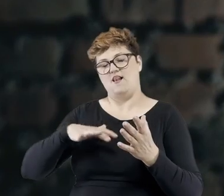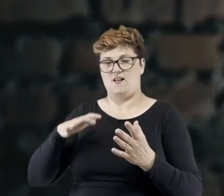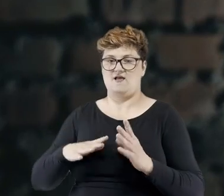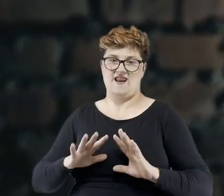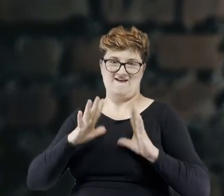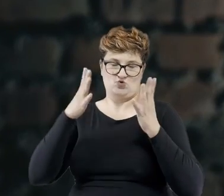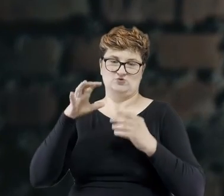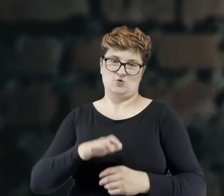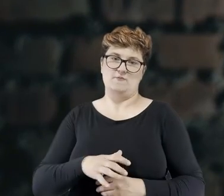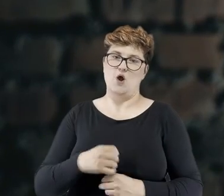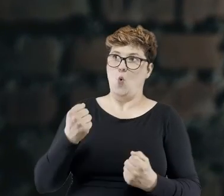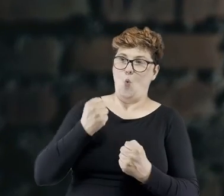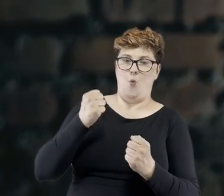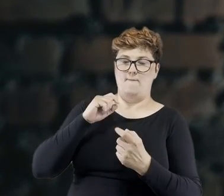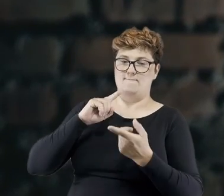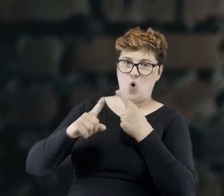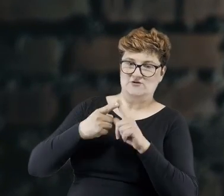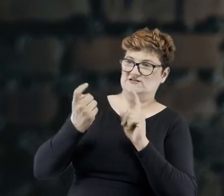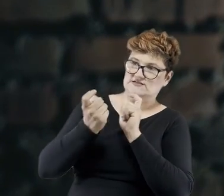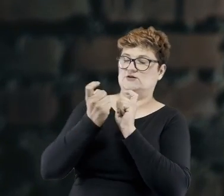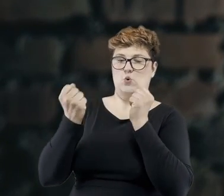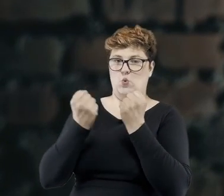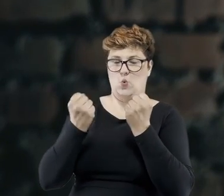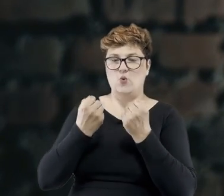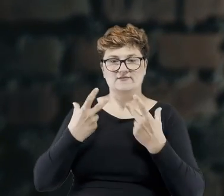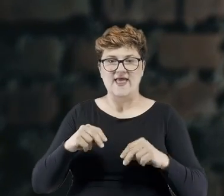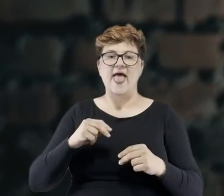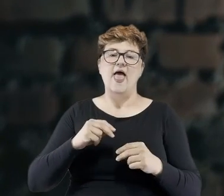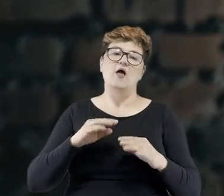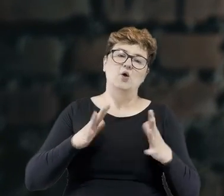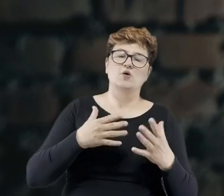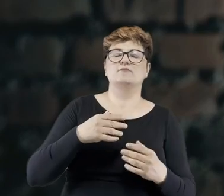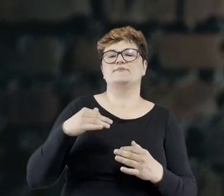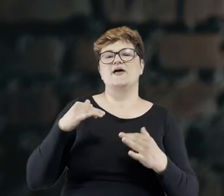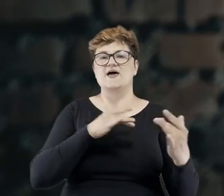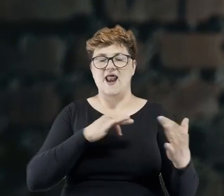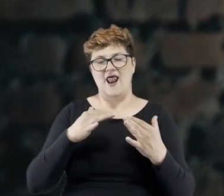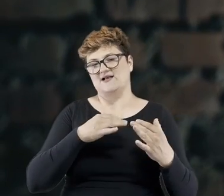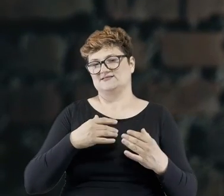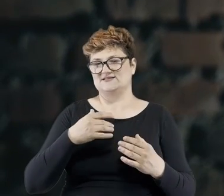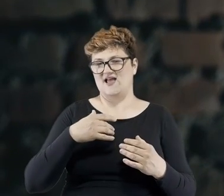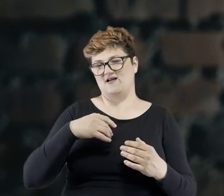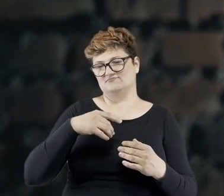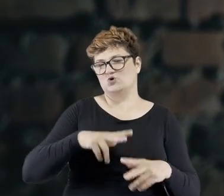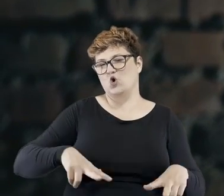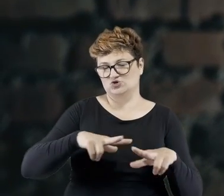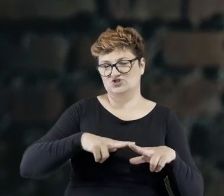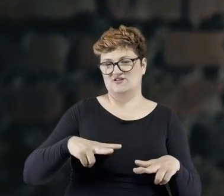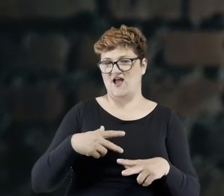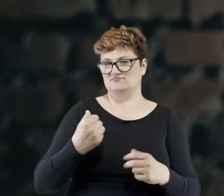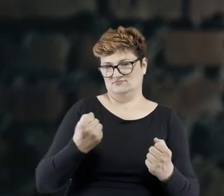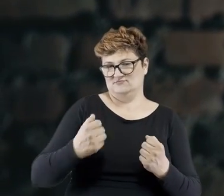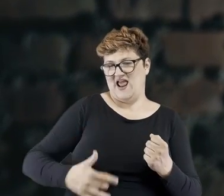rewolucyjnych. Nie jest jeszcze taki bardzo polityczny, tylko dotyczy relacji wewnątrzrodzinnych w rodzinie pewnego arystokraty